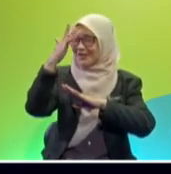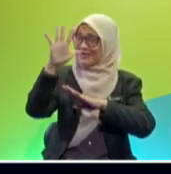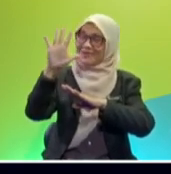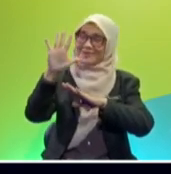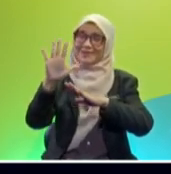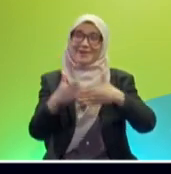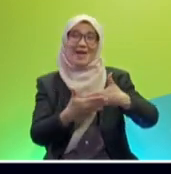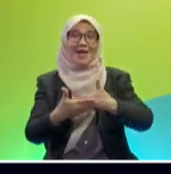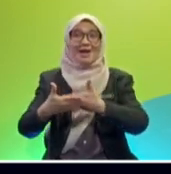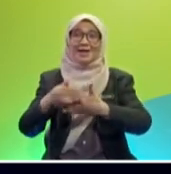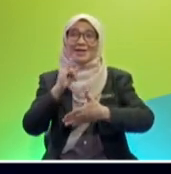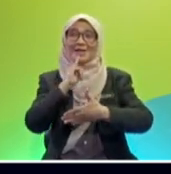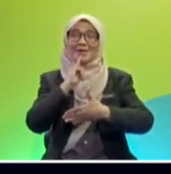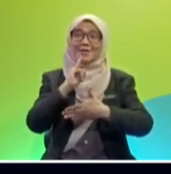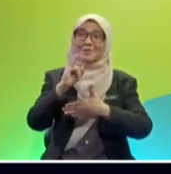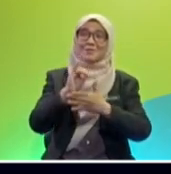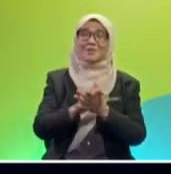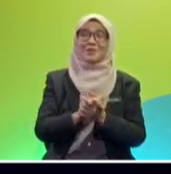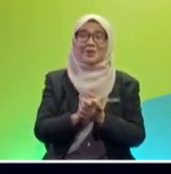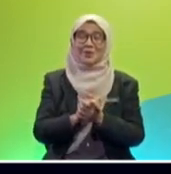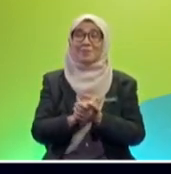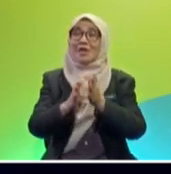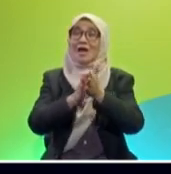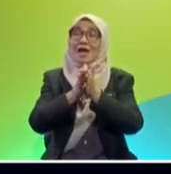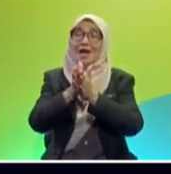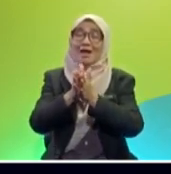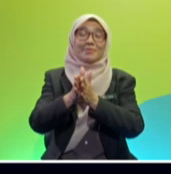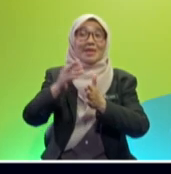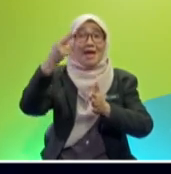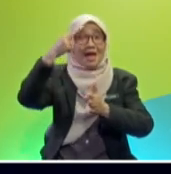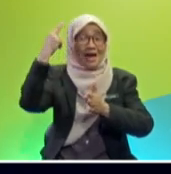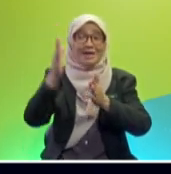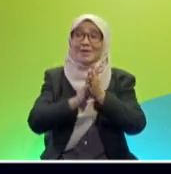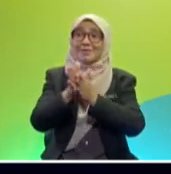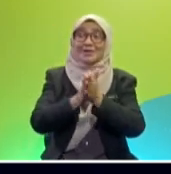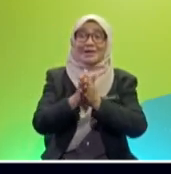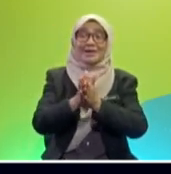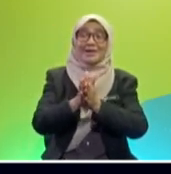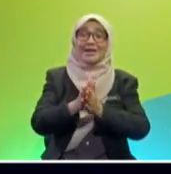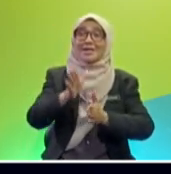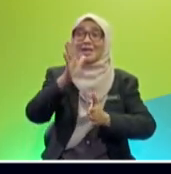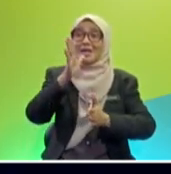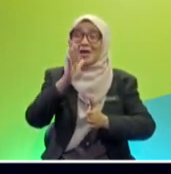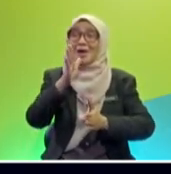ibu. Kerana Hanif rajin, mak masak ayam